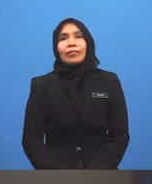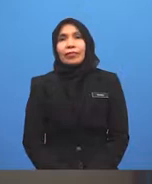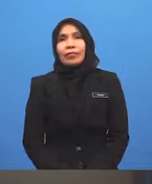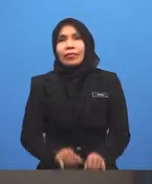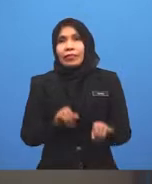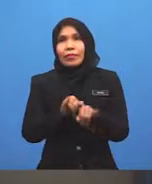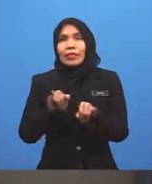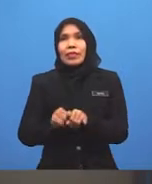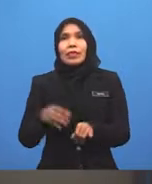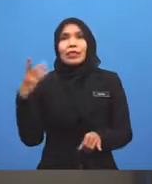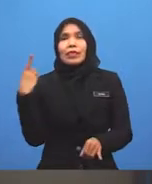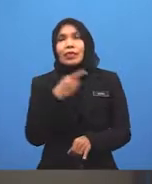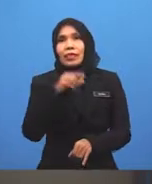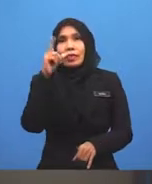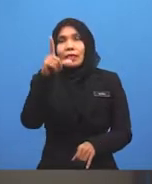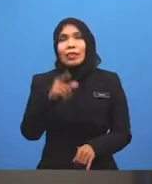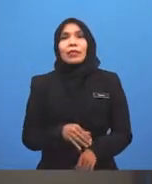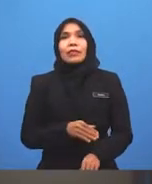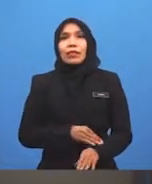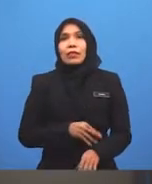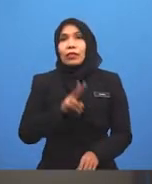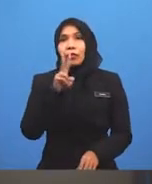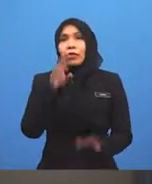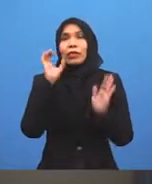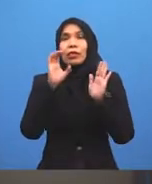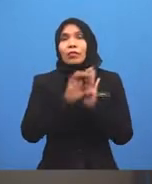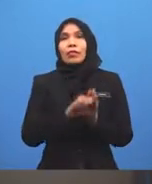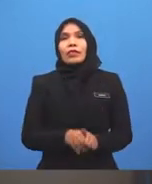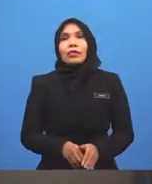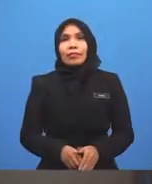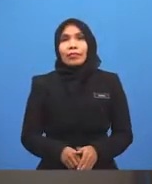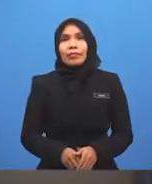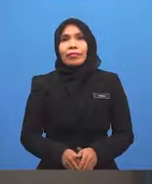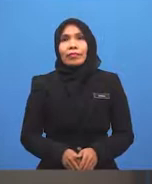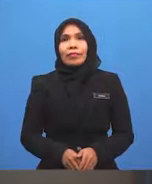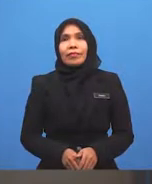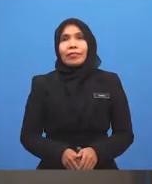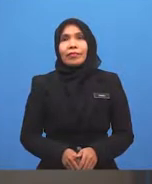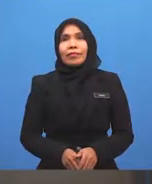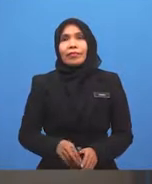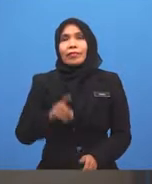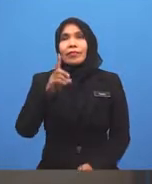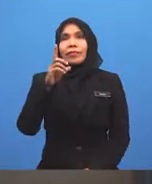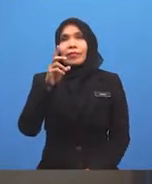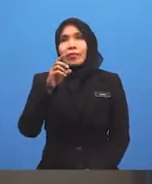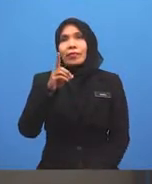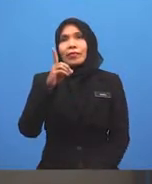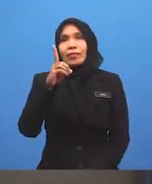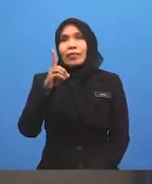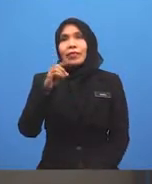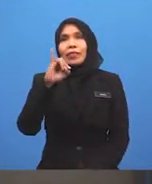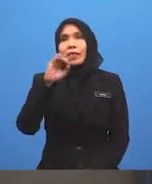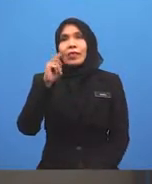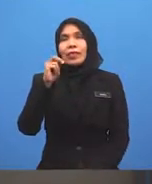Jika kita lihat pada kedua-dua gambar tadi, dinamo dan penjana berupaya menghasilkan arus